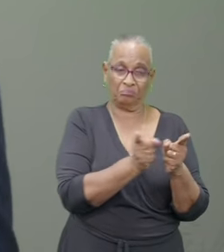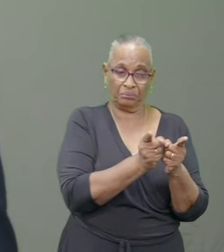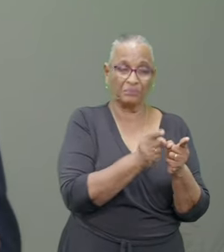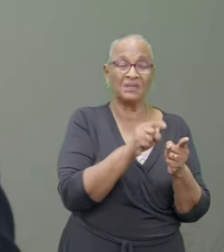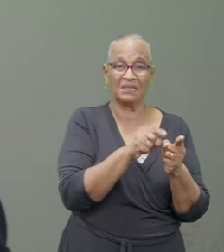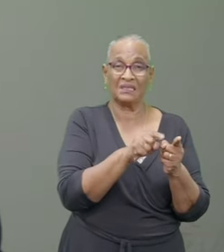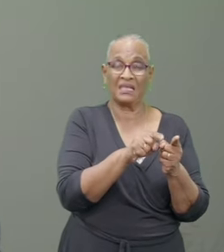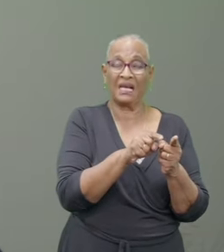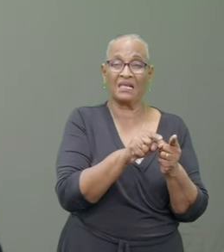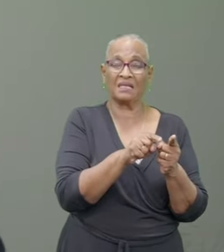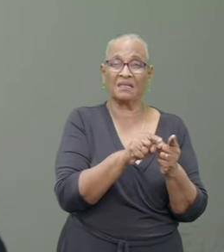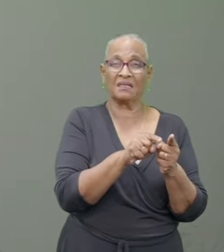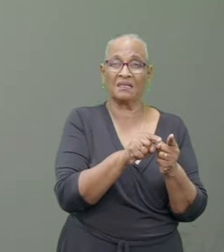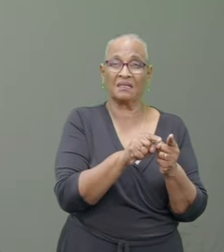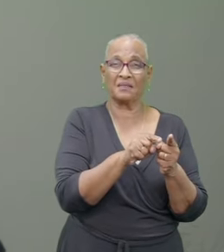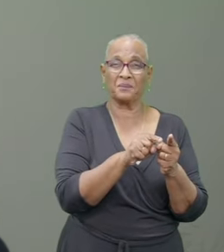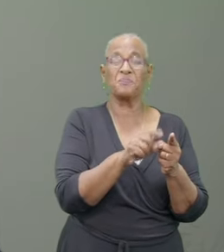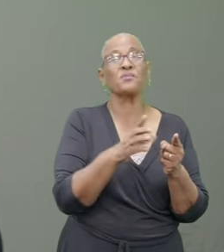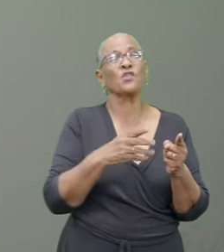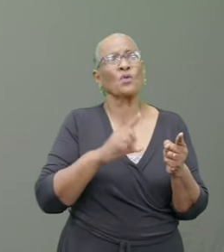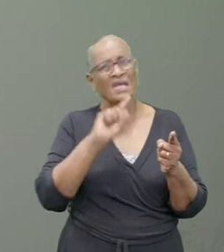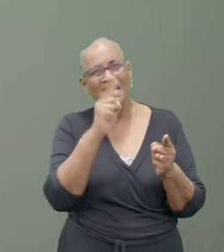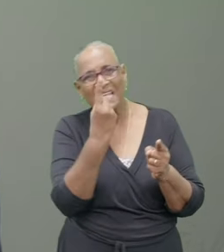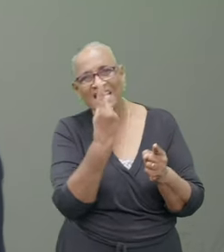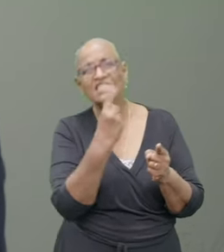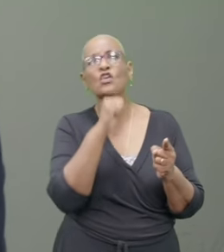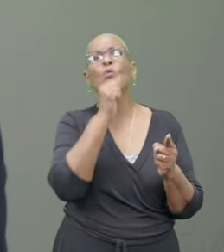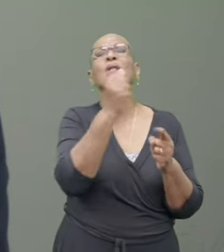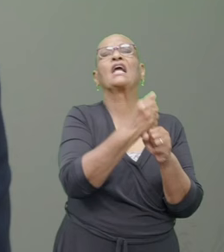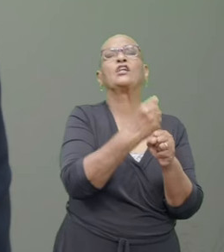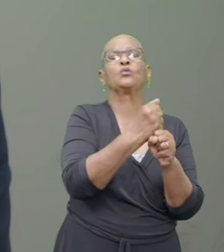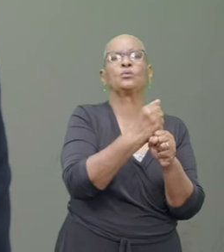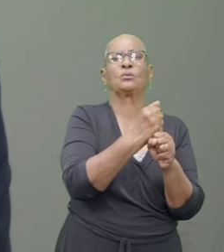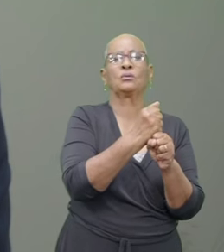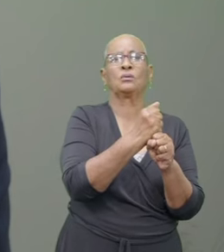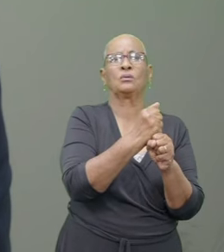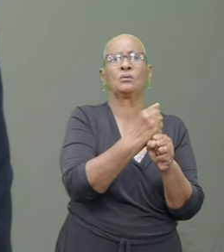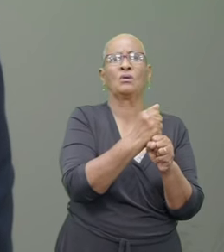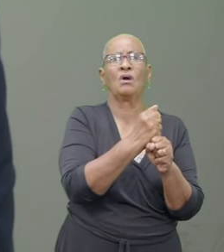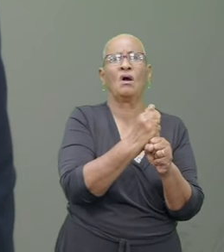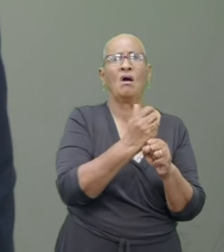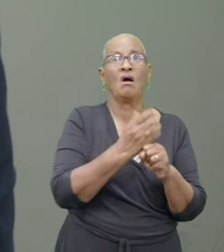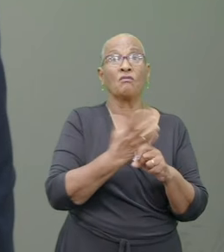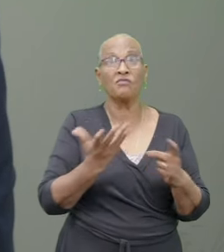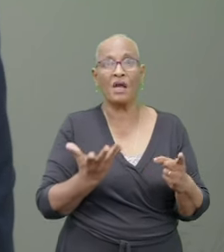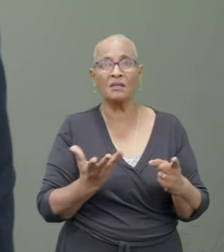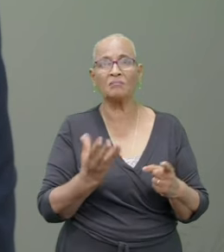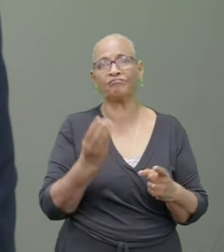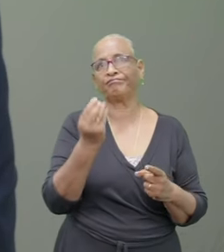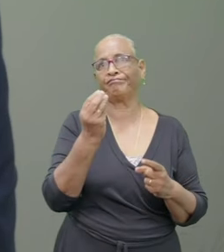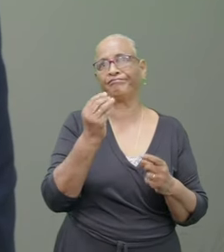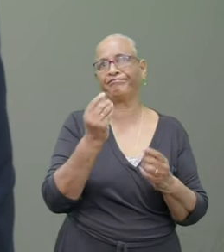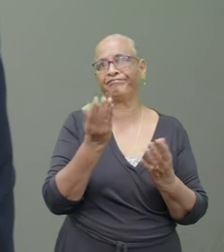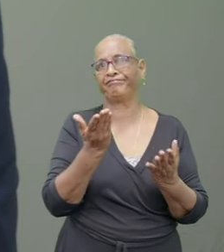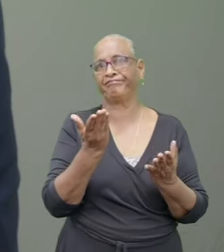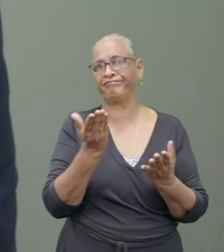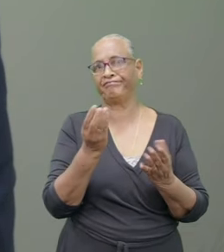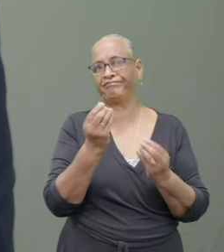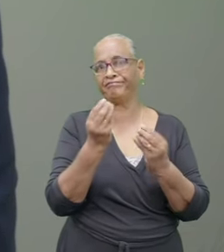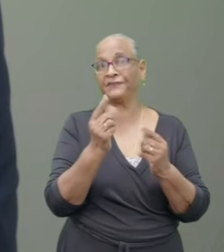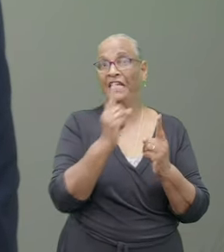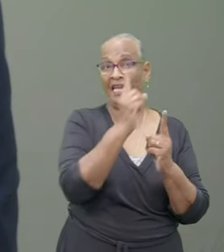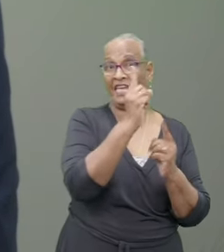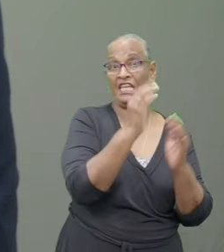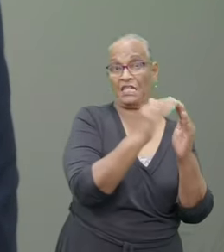het eerste wat eigenlijk gerealiseerd kon worden, van een brain drain toelage. Dat is per 1